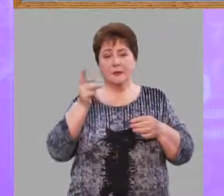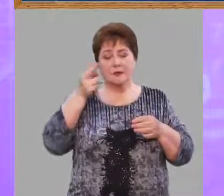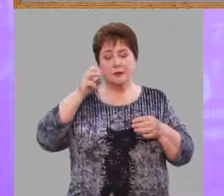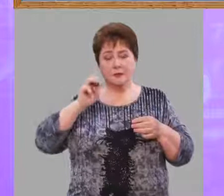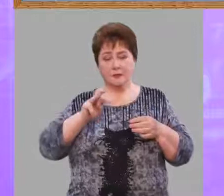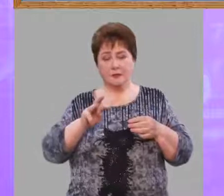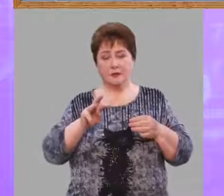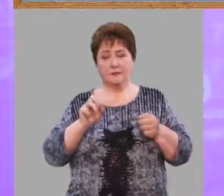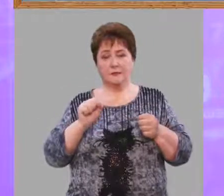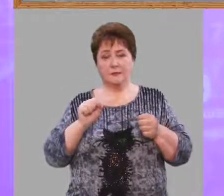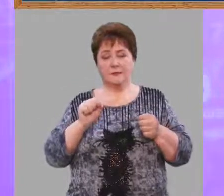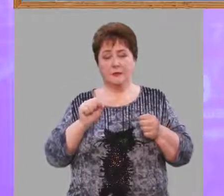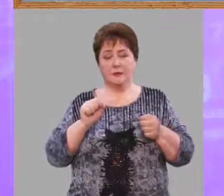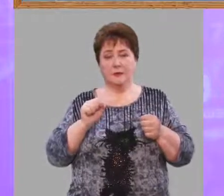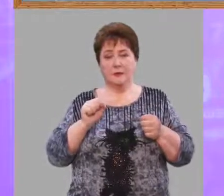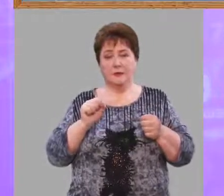дециметрах.